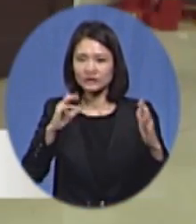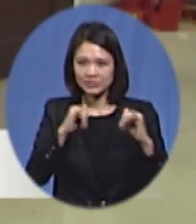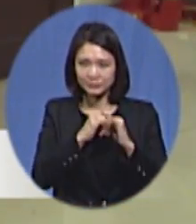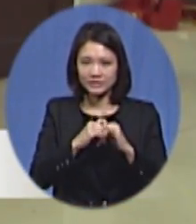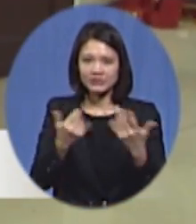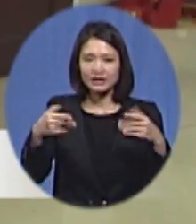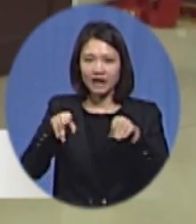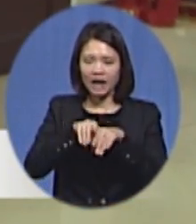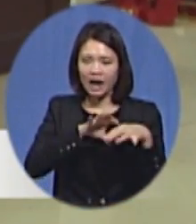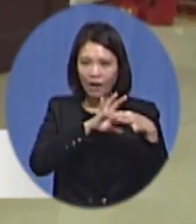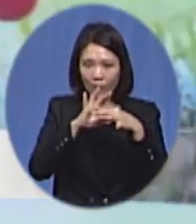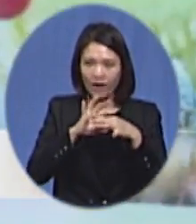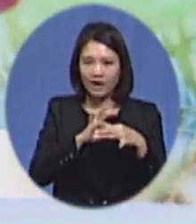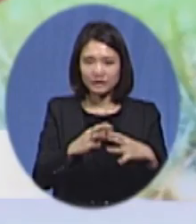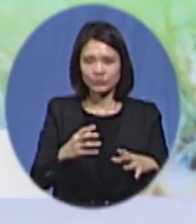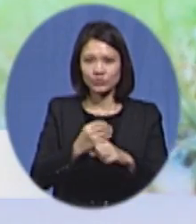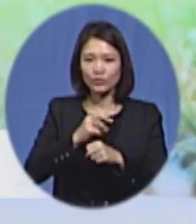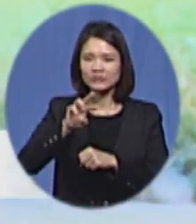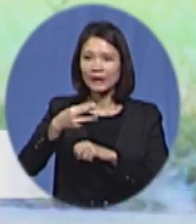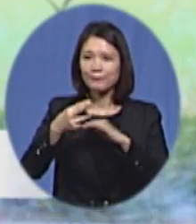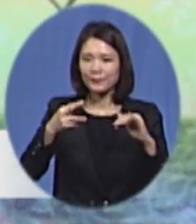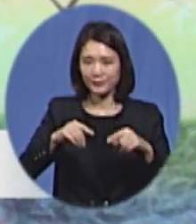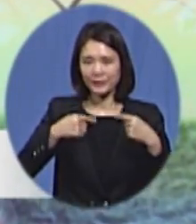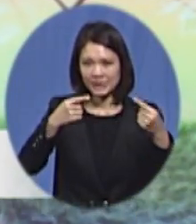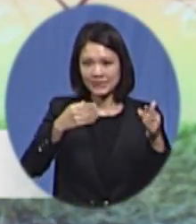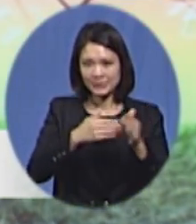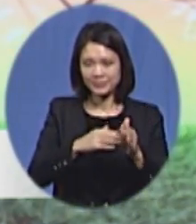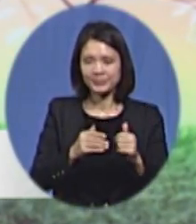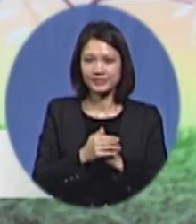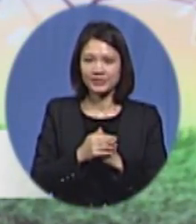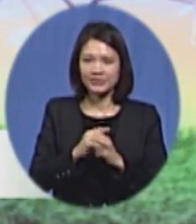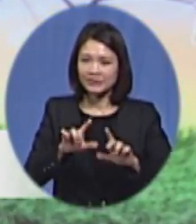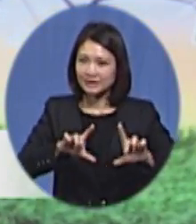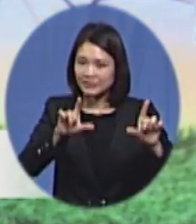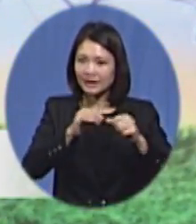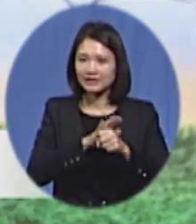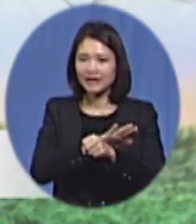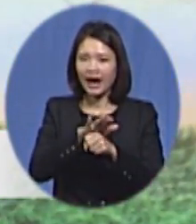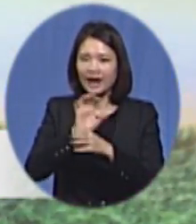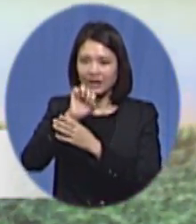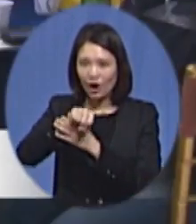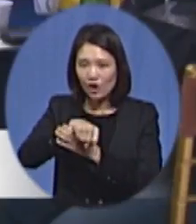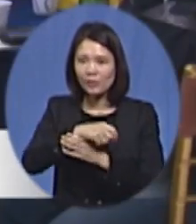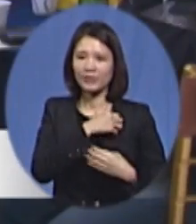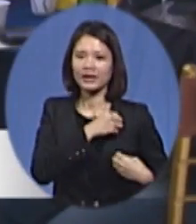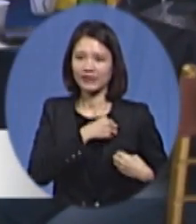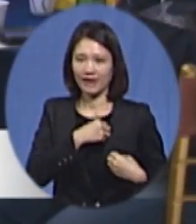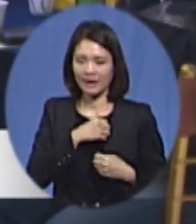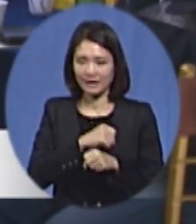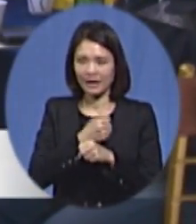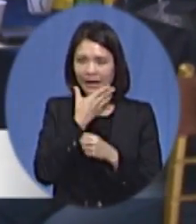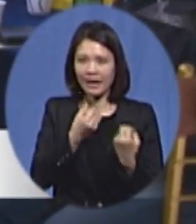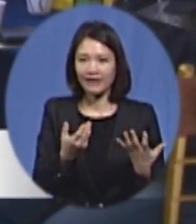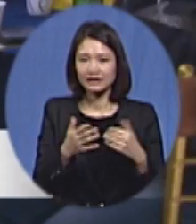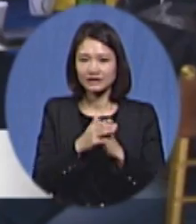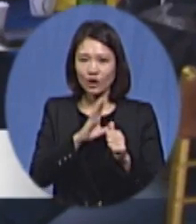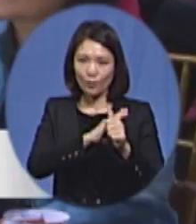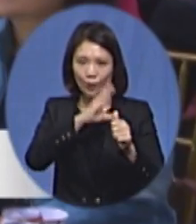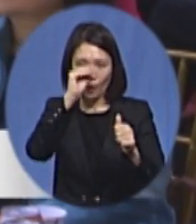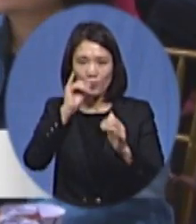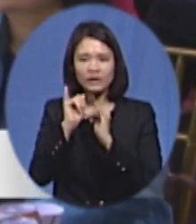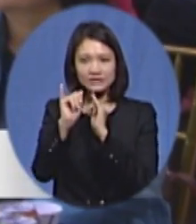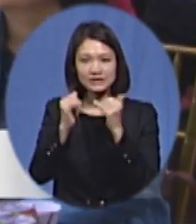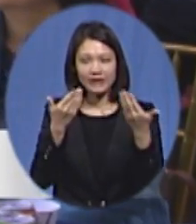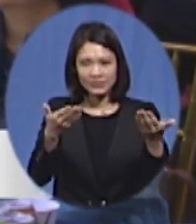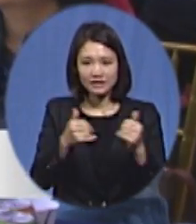시설 단체 등에서 300여 명이 참여했습니다. 이날은 사랑의 열매 달기 행사와 모범 기부자 시상식 등과